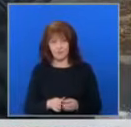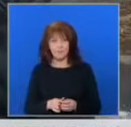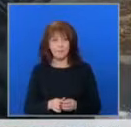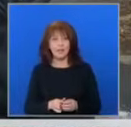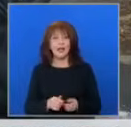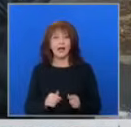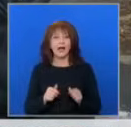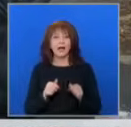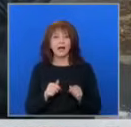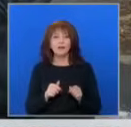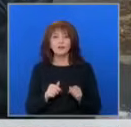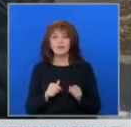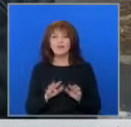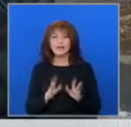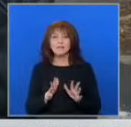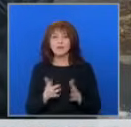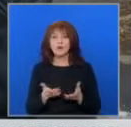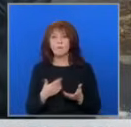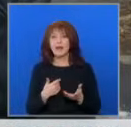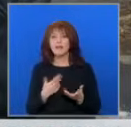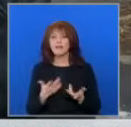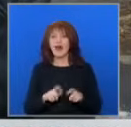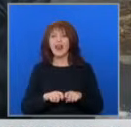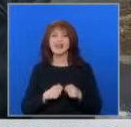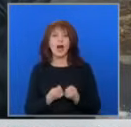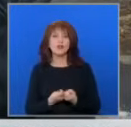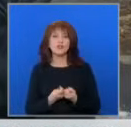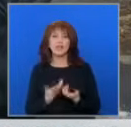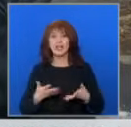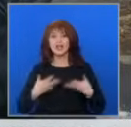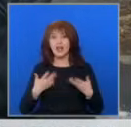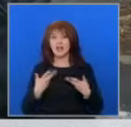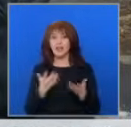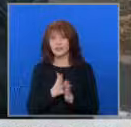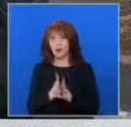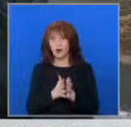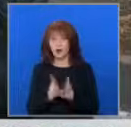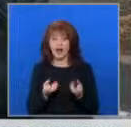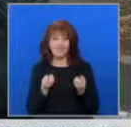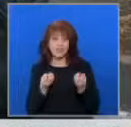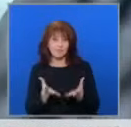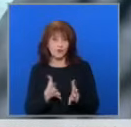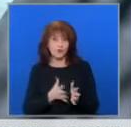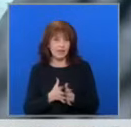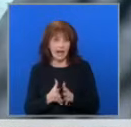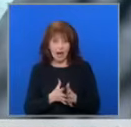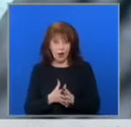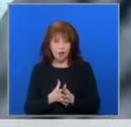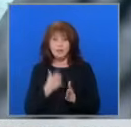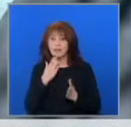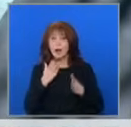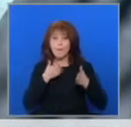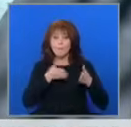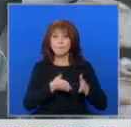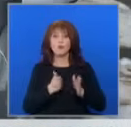Все пак това е и според мен и нарушение на желанията на хората, на възможностите на хората да